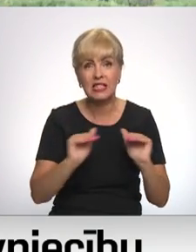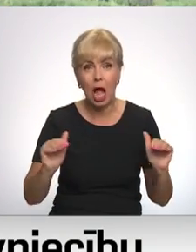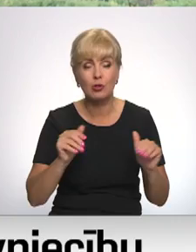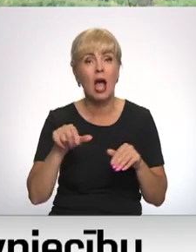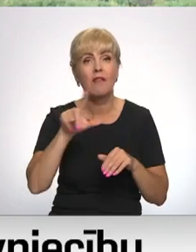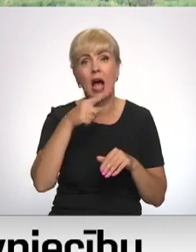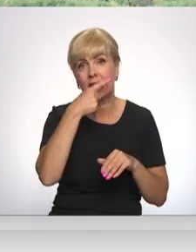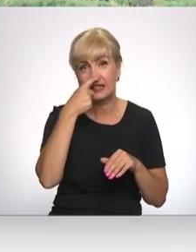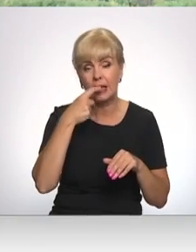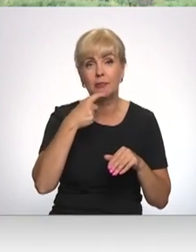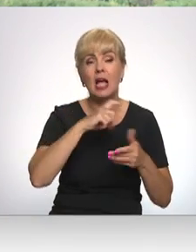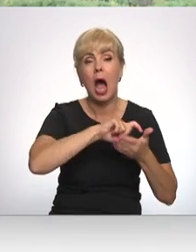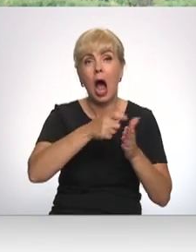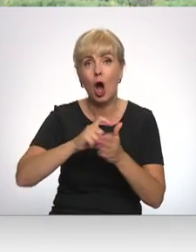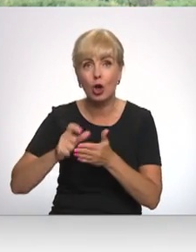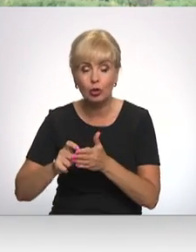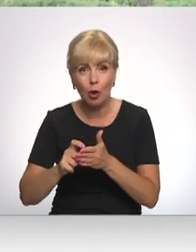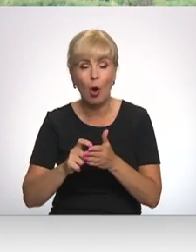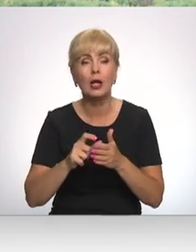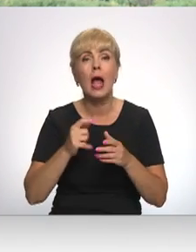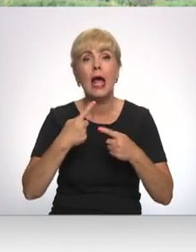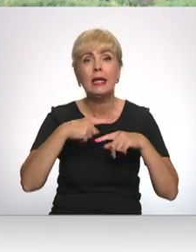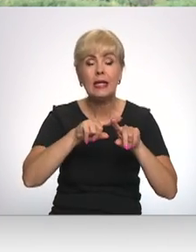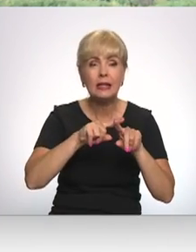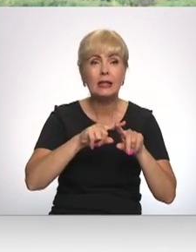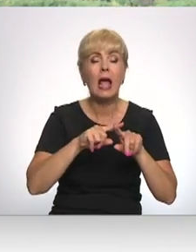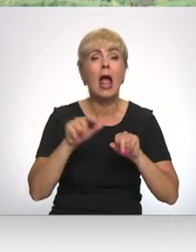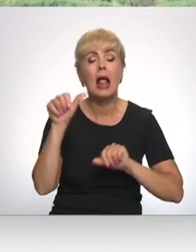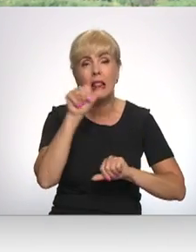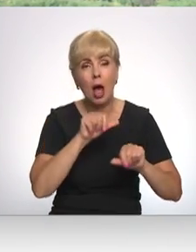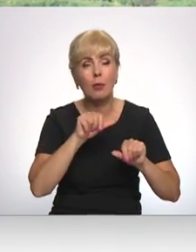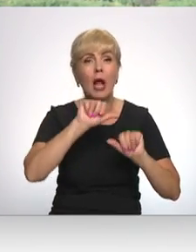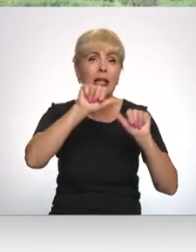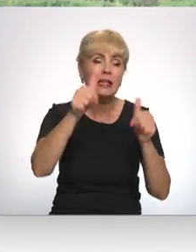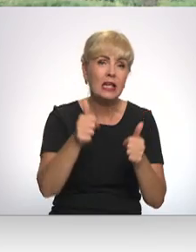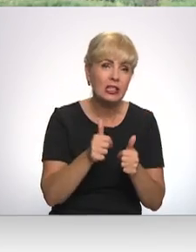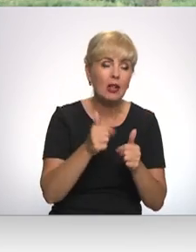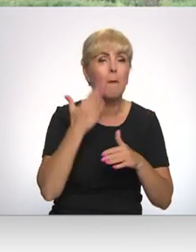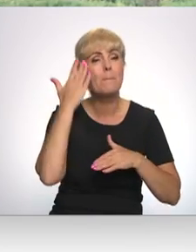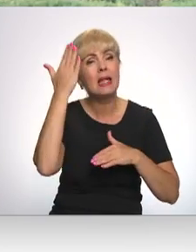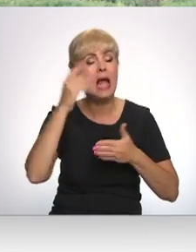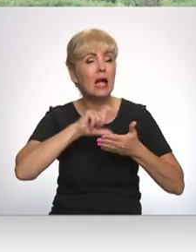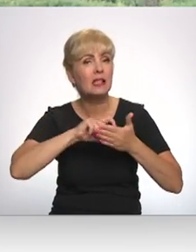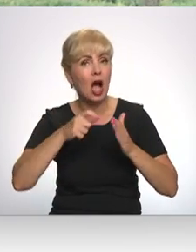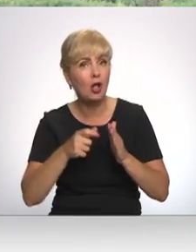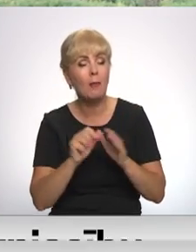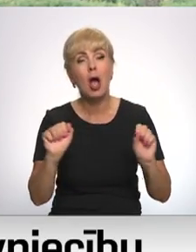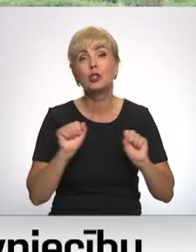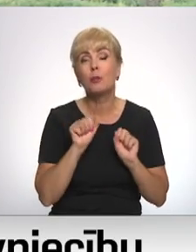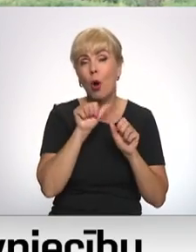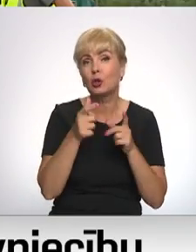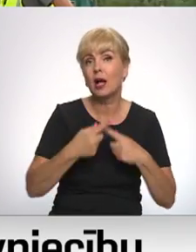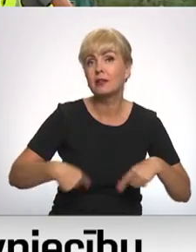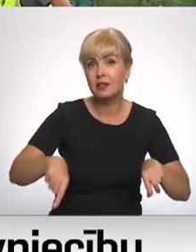kā 100 auditorijas. Tur ir IT, laboratorijas, dizaina, māksla, darbnīca, meditācijas telpa un sporta zāle. Tā